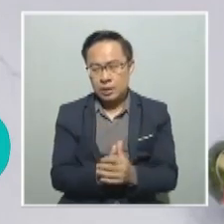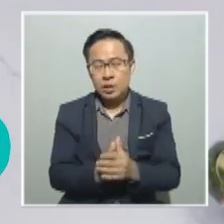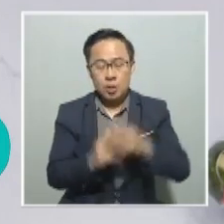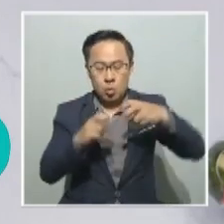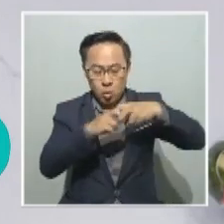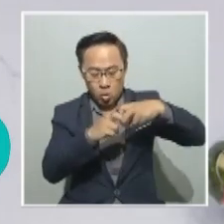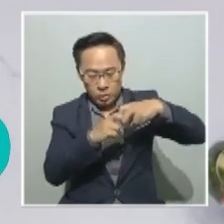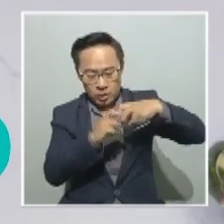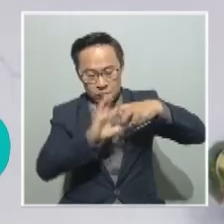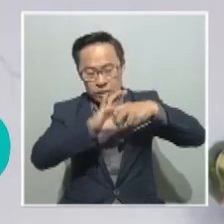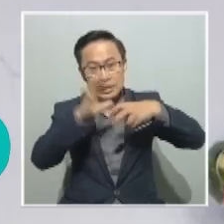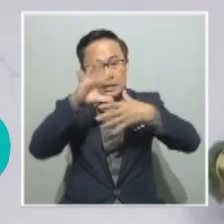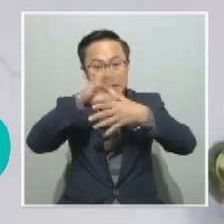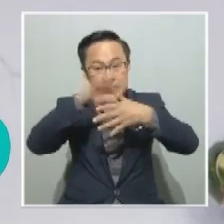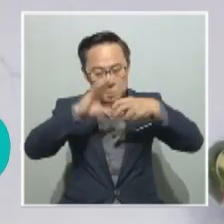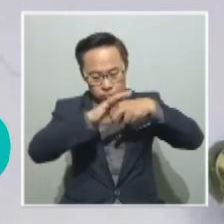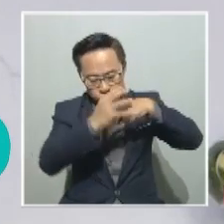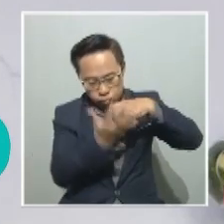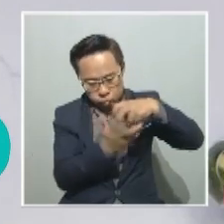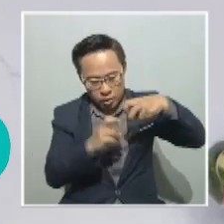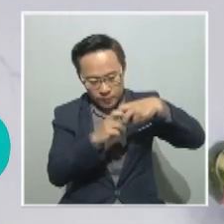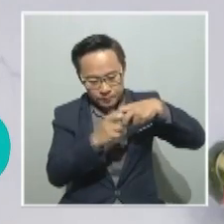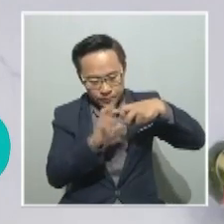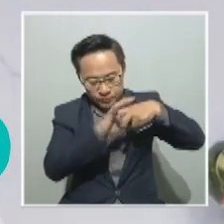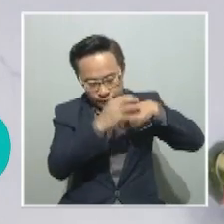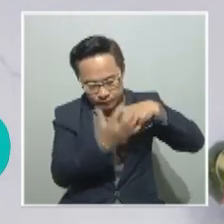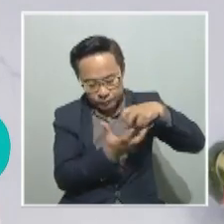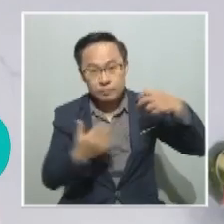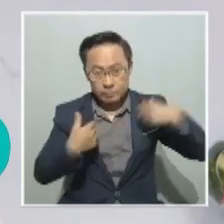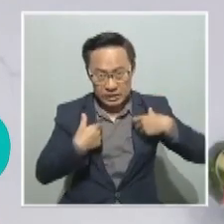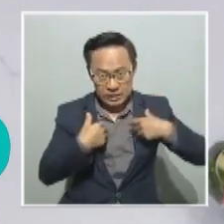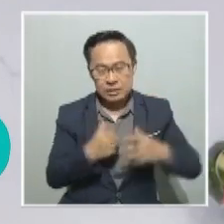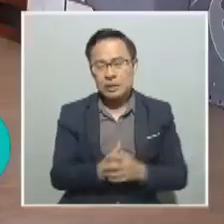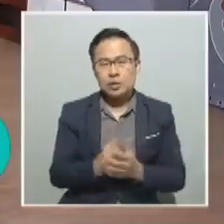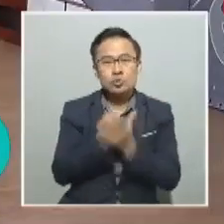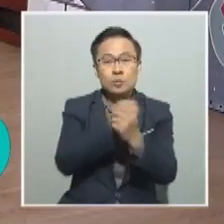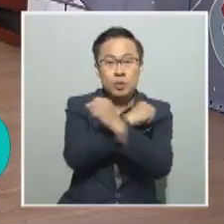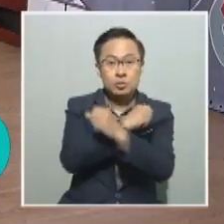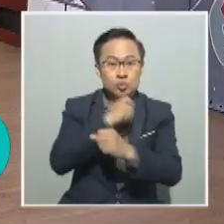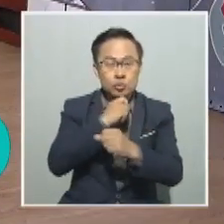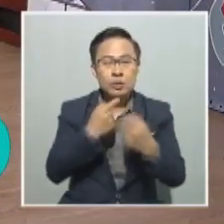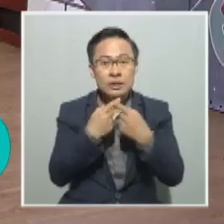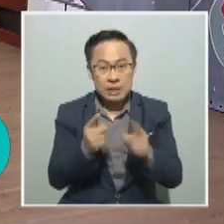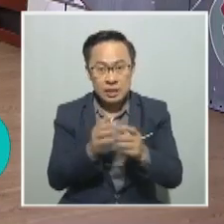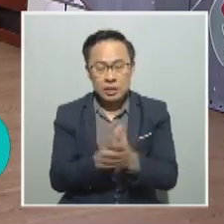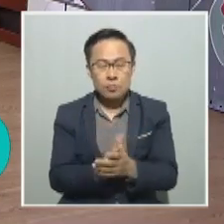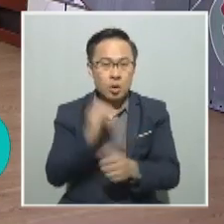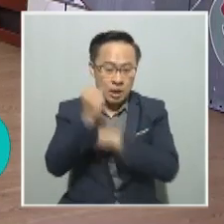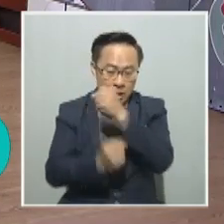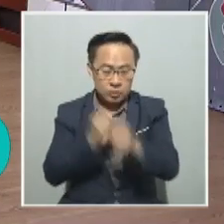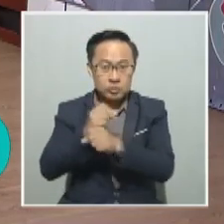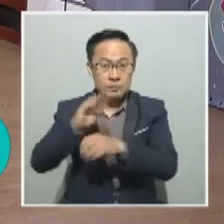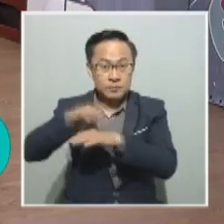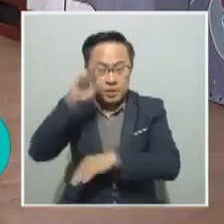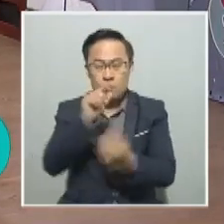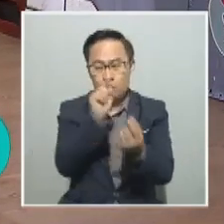หุ้มข้อเนี่ยไม่ค่อยได้รับผลนั้น คือเหมือนปลอดภัยกว่า ใช่ใช่เหมือนมีเกาะกำบัง ครับ อีกอันนึงคืออายุมากทำไมถึงอายุมาก